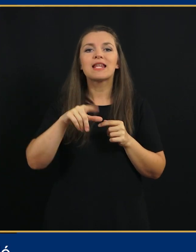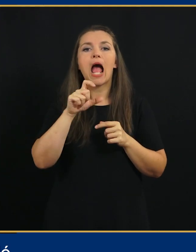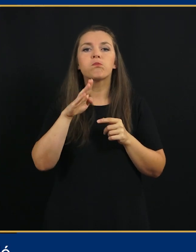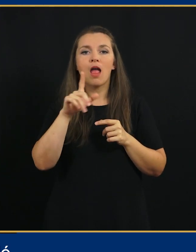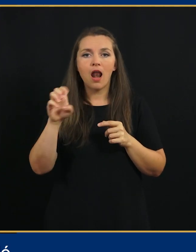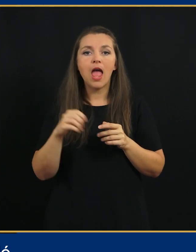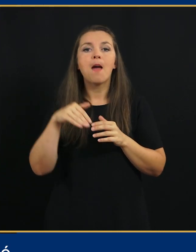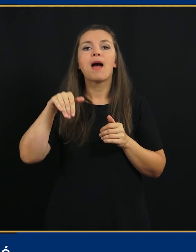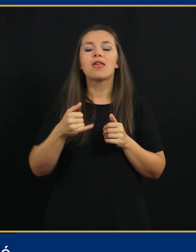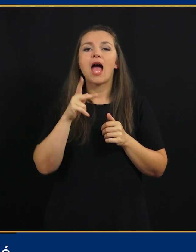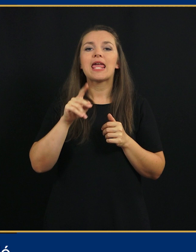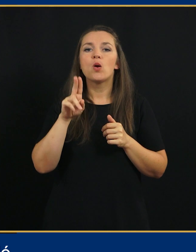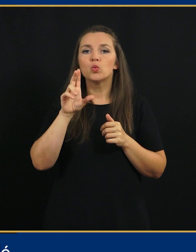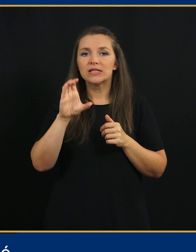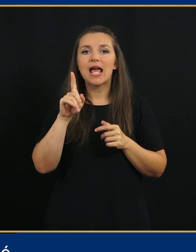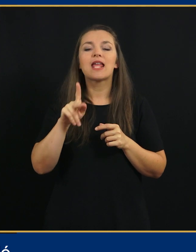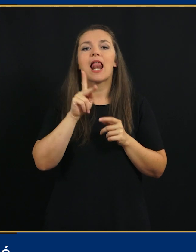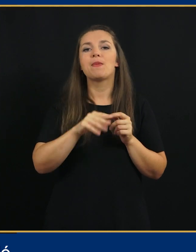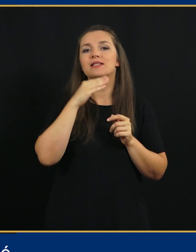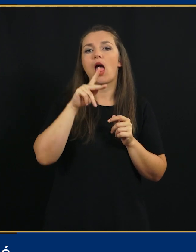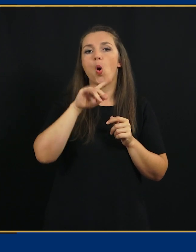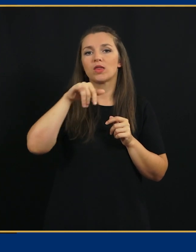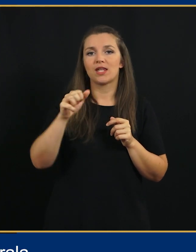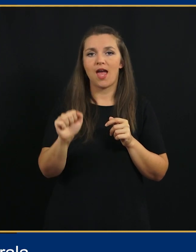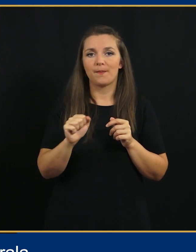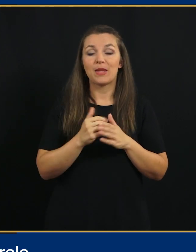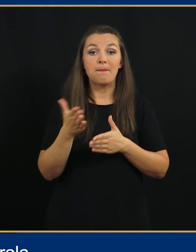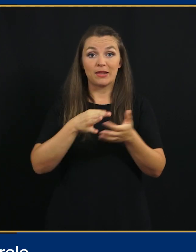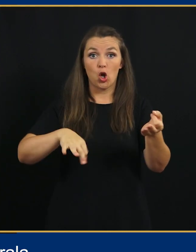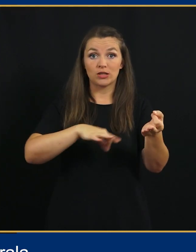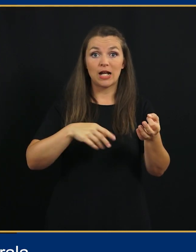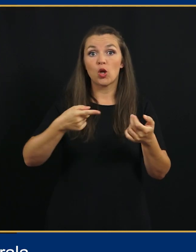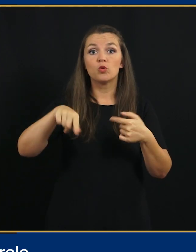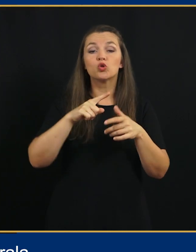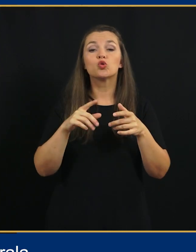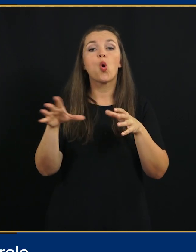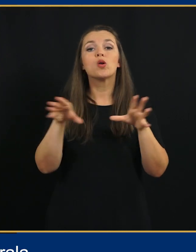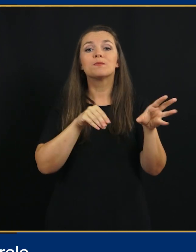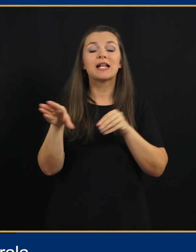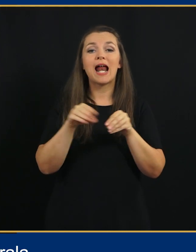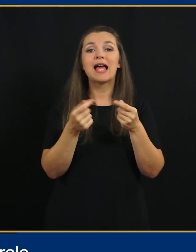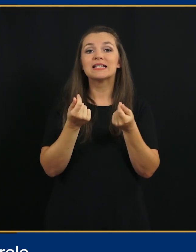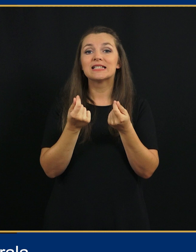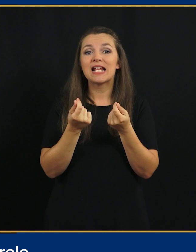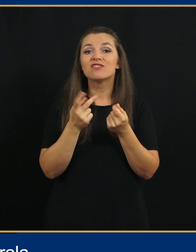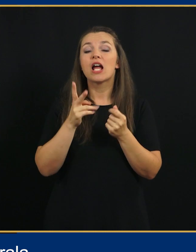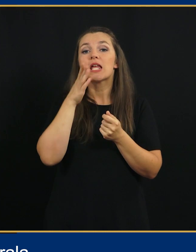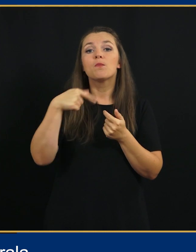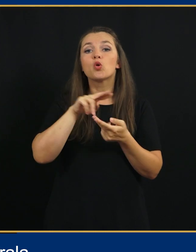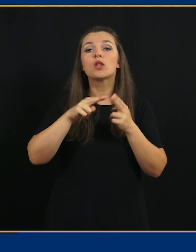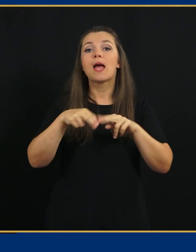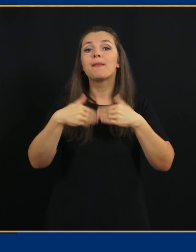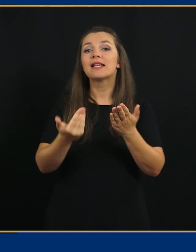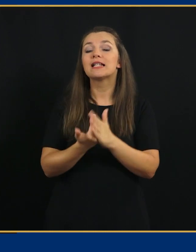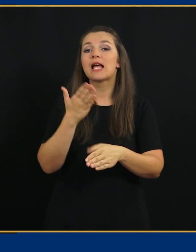Cabell, Maja Kevc in Klemens Lakonja. Med koncertom so se zbirala sredstva, ki bodo